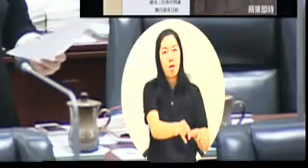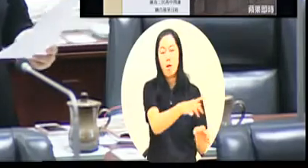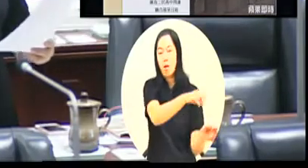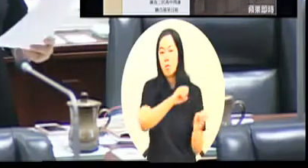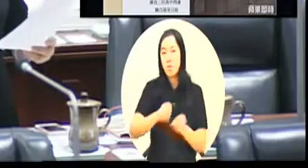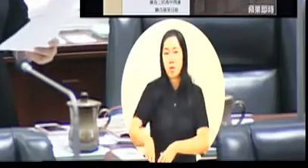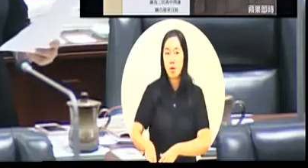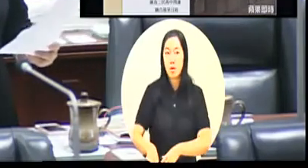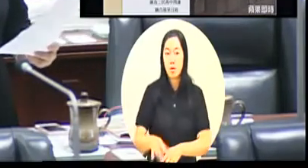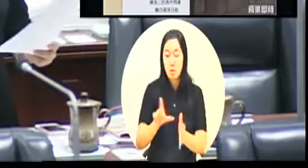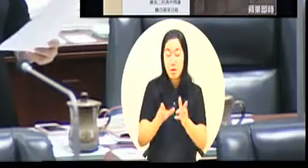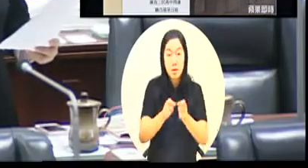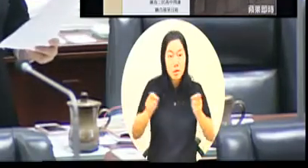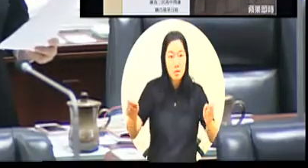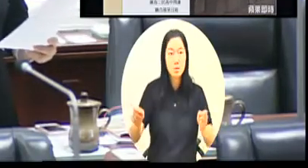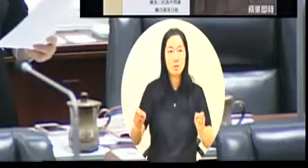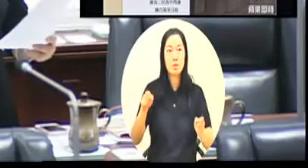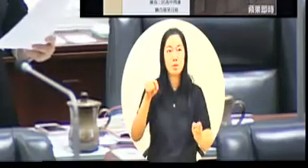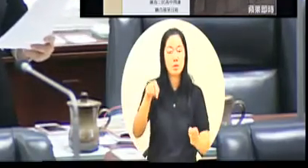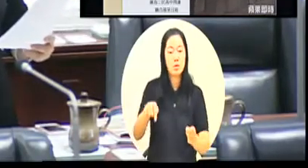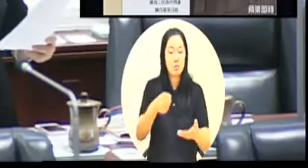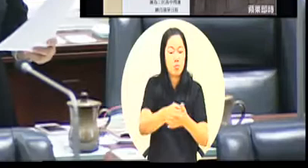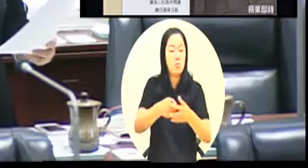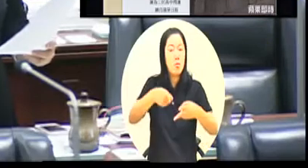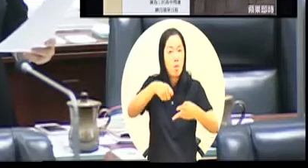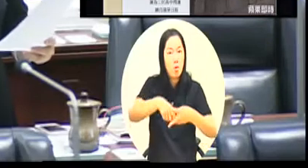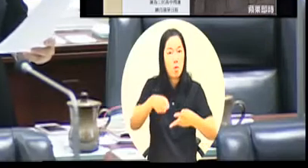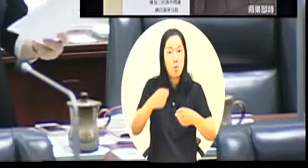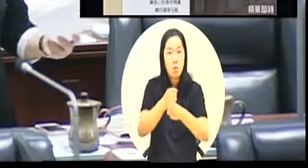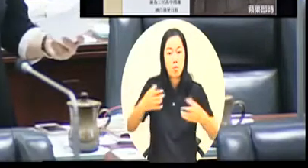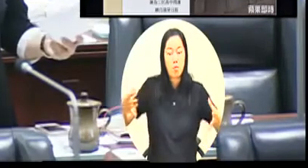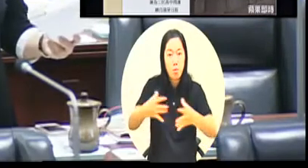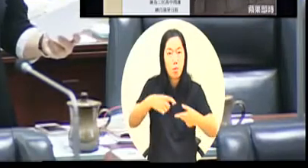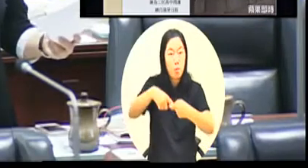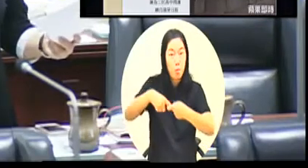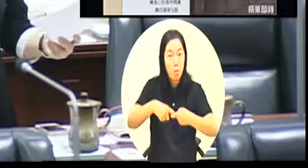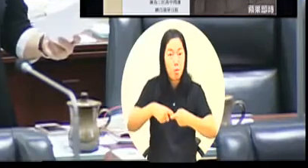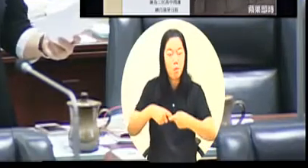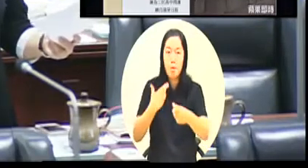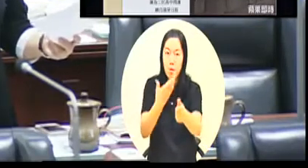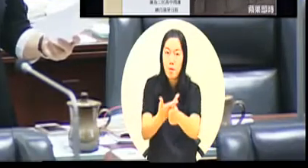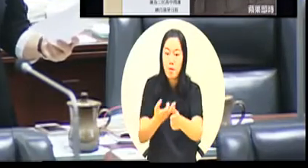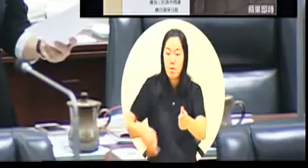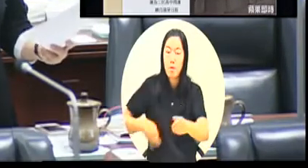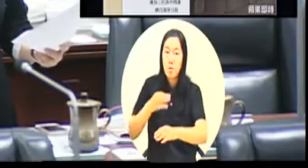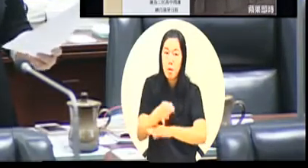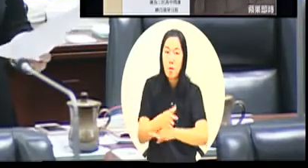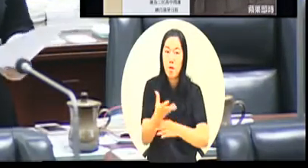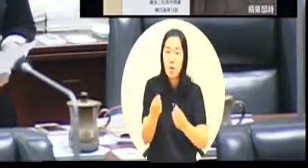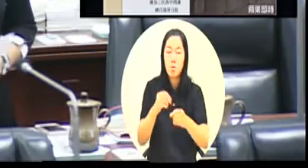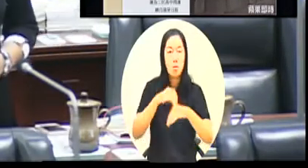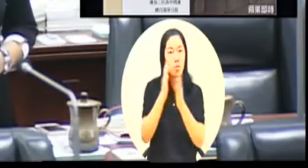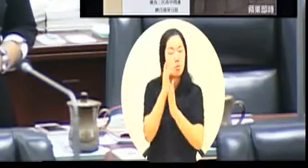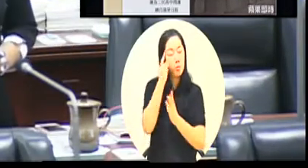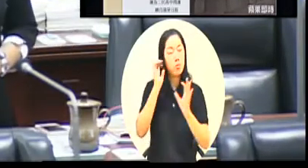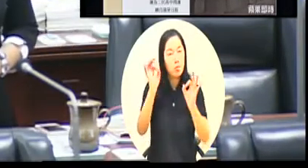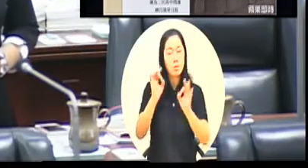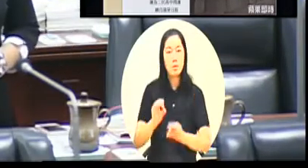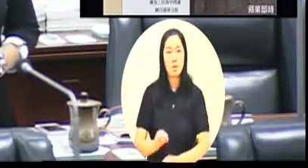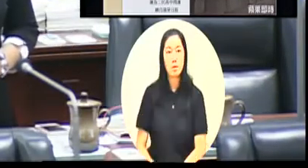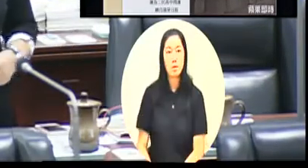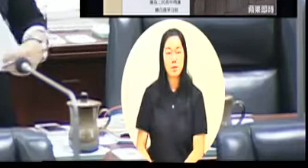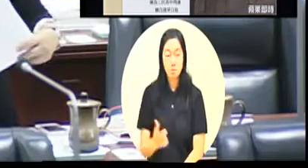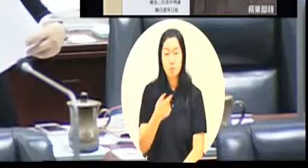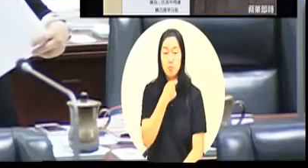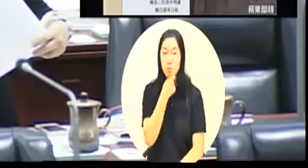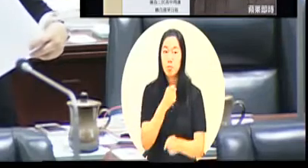了，那是不是长久来讲跟志工去做结合，你哪怕给他一些费用，我相信也是 OK 的，那大家都会很